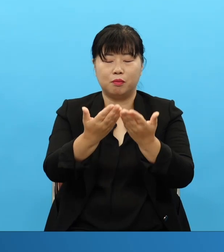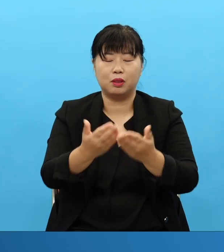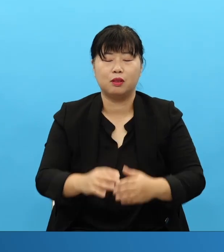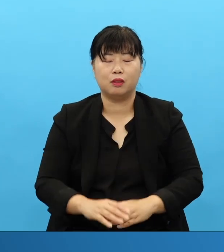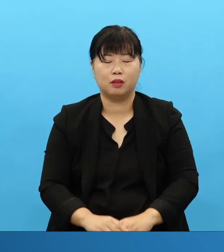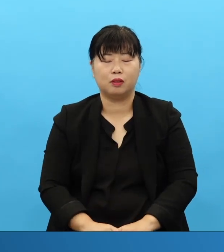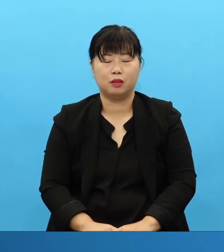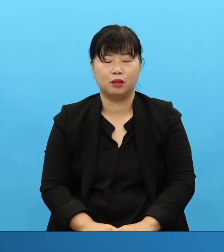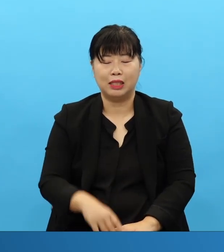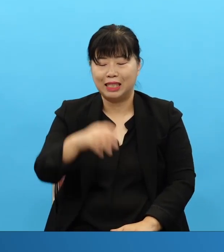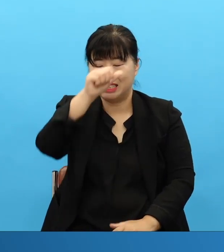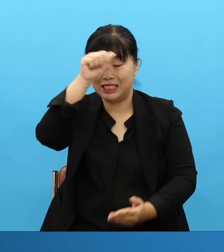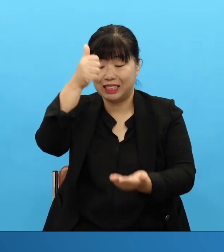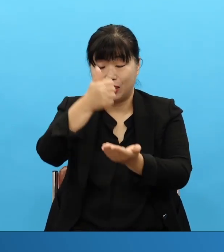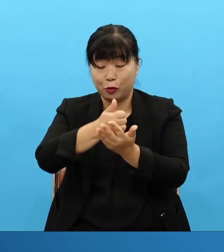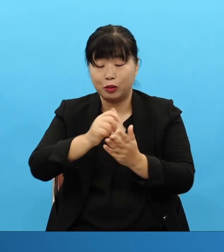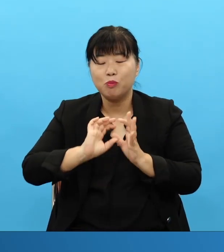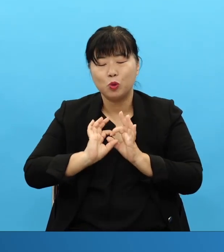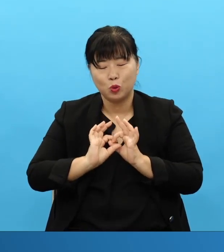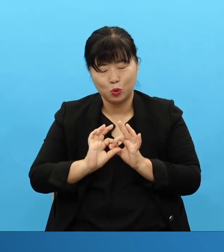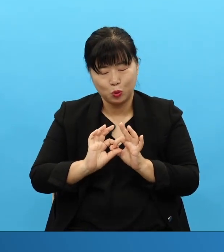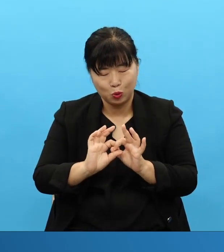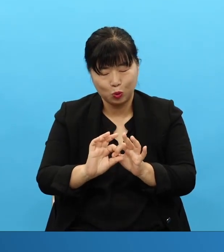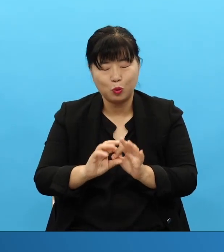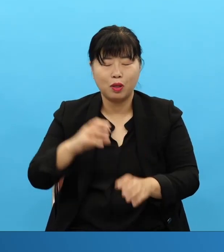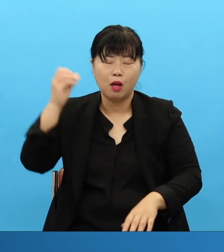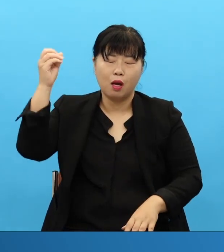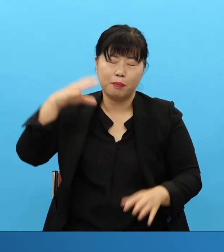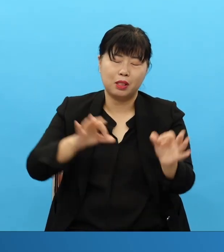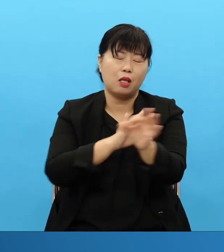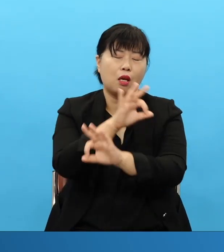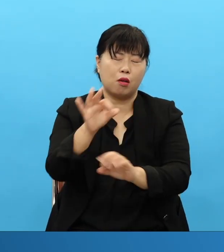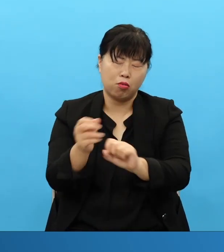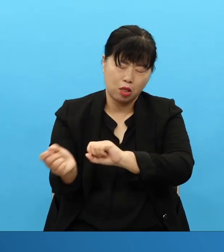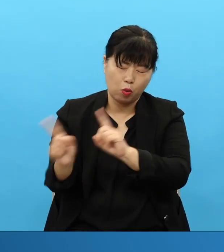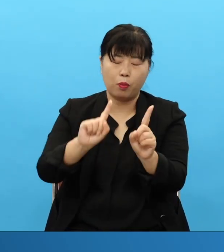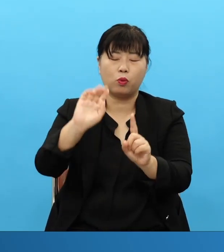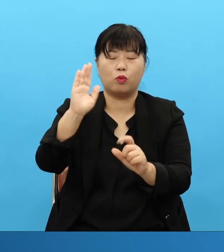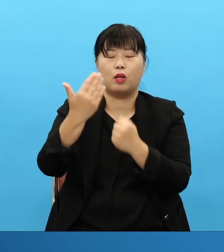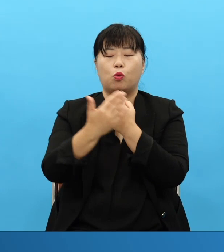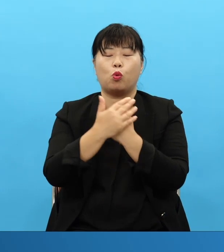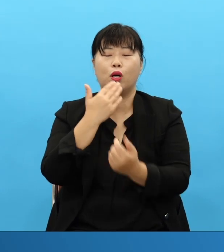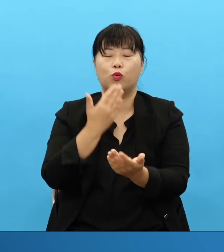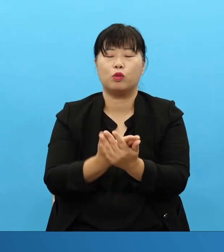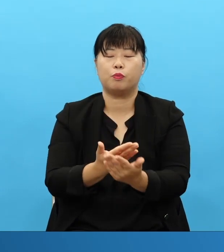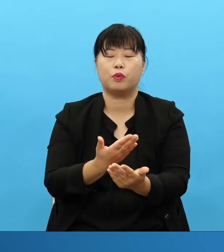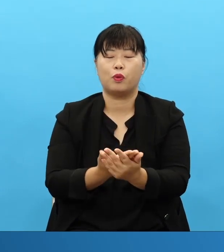이제 이분들이 본격적으로 빛의 경제를 회복하게 Now may they 하옵소서. full-fledged restore the